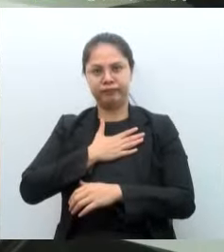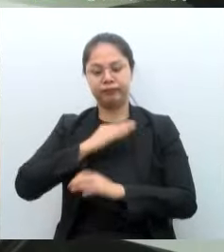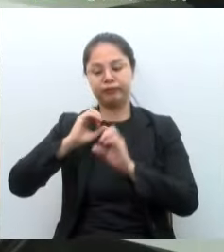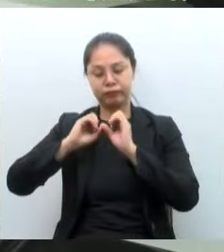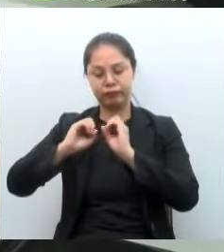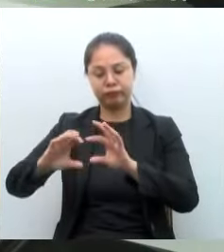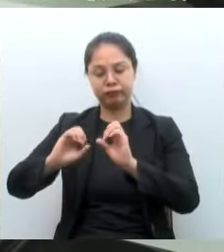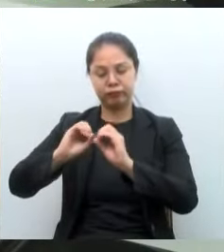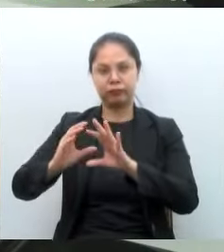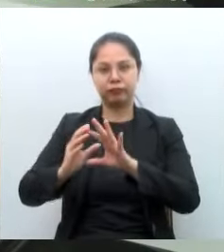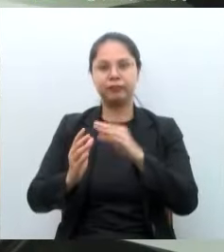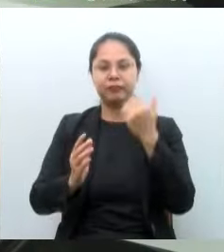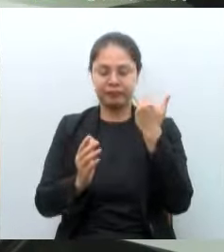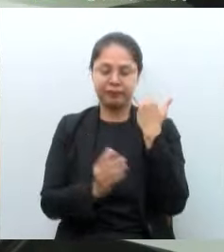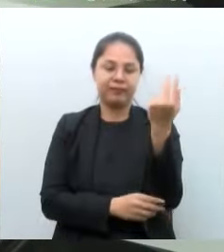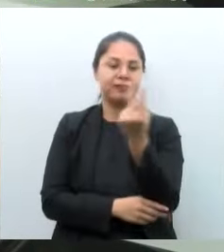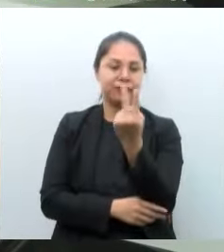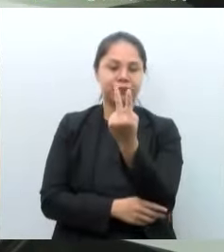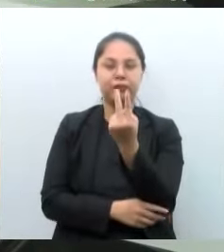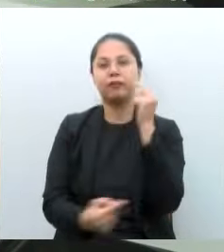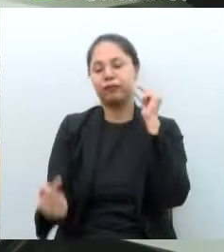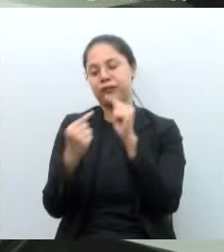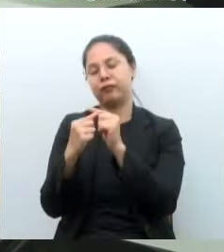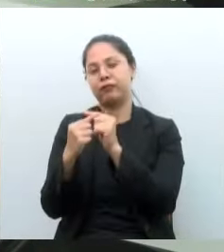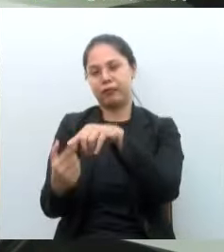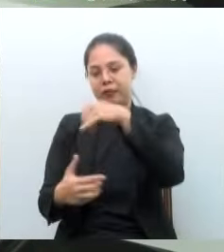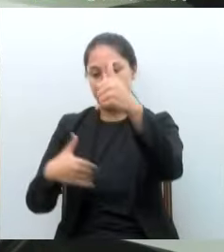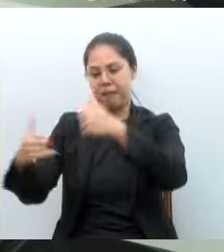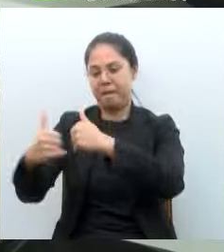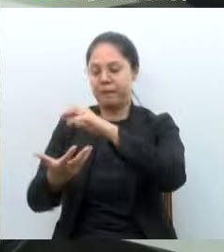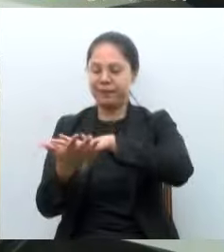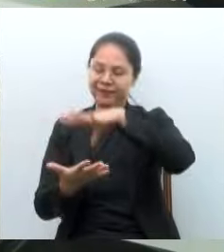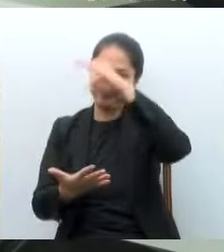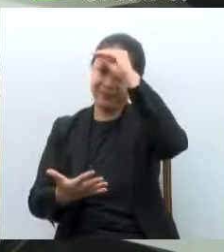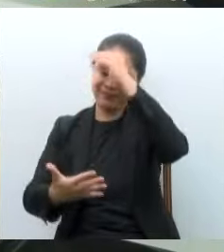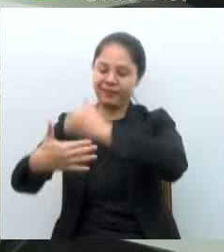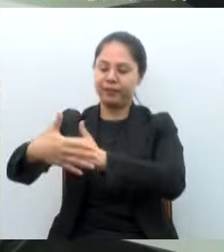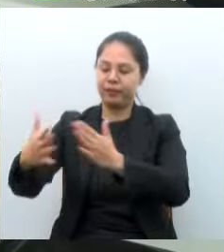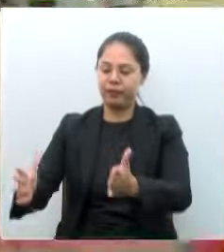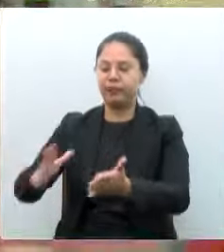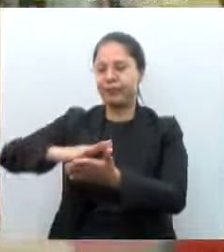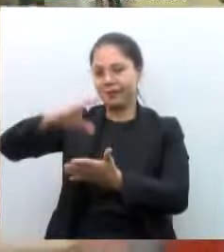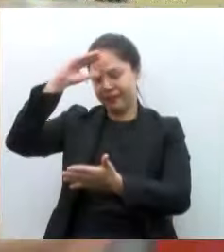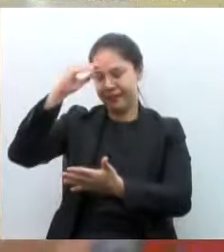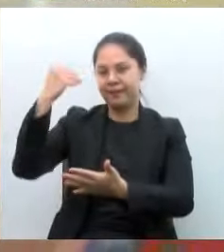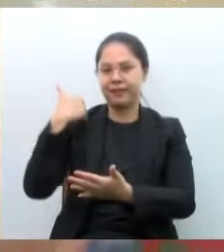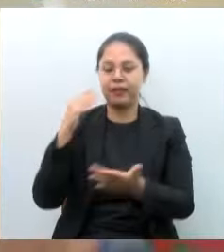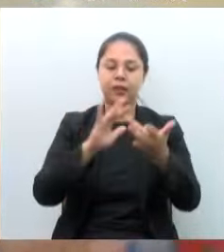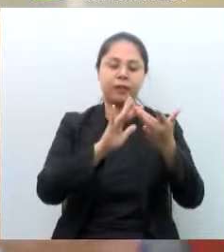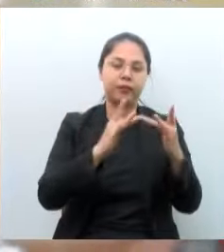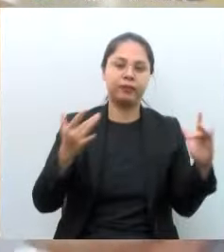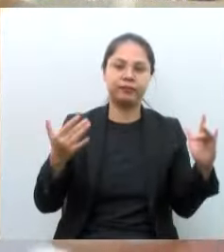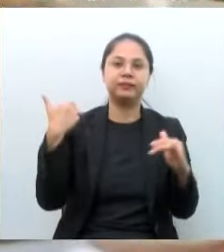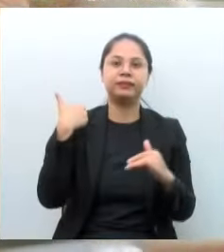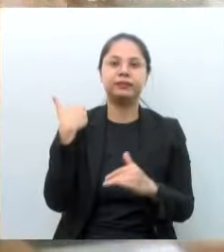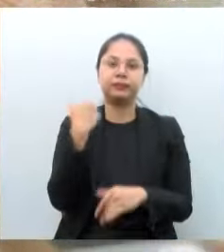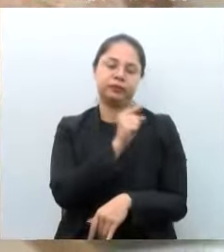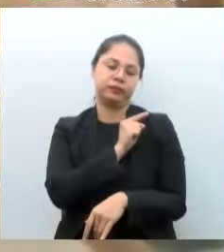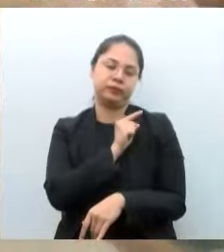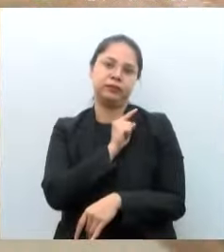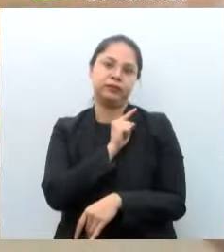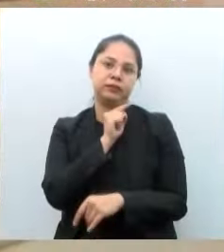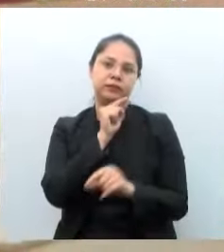ในรูปแบบผสมผสานก็คือทั้งรูปแบบออนไลน์แล้วก็ออนไซต์นะคะในรูปแบบของออนไลน์นั้นคุณครูก็จะมีการมอบหมายนักเรียน